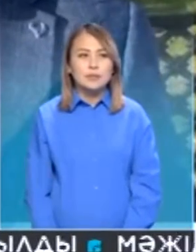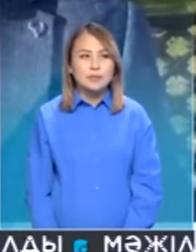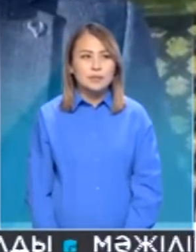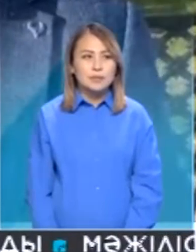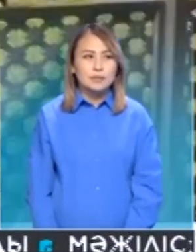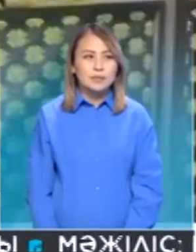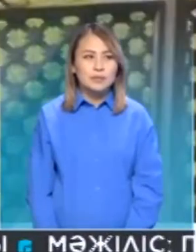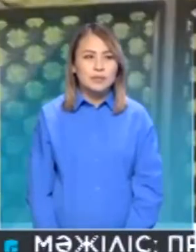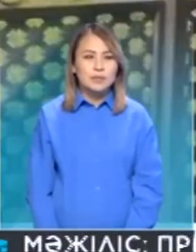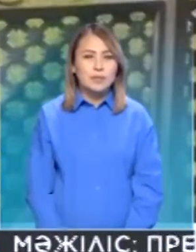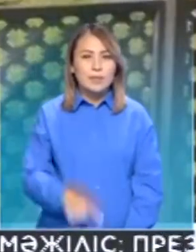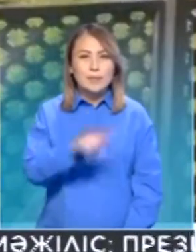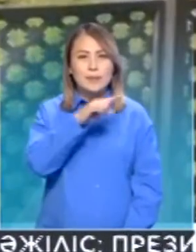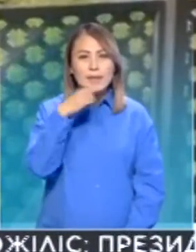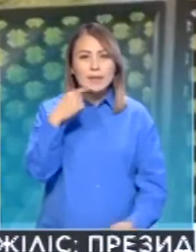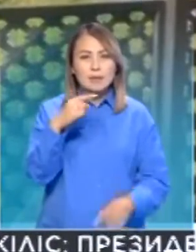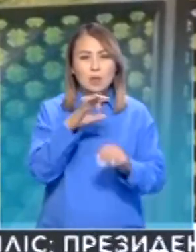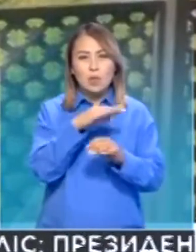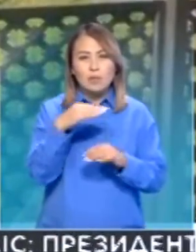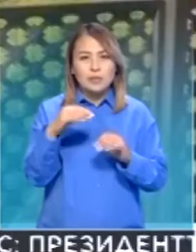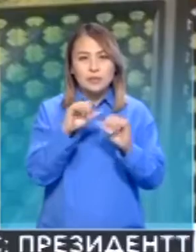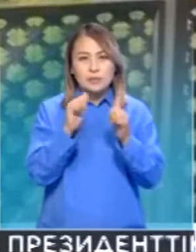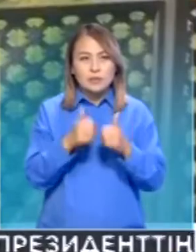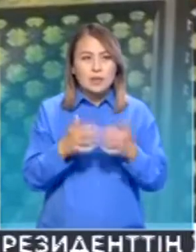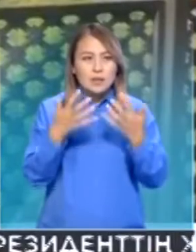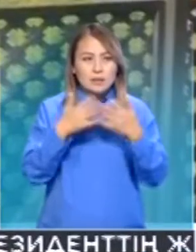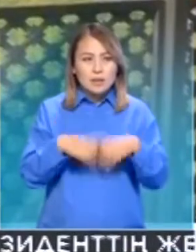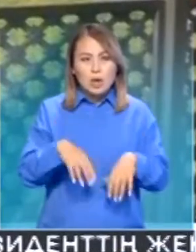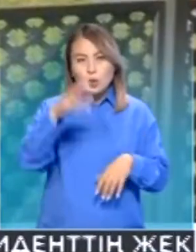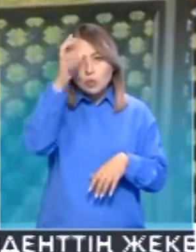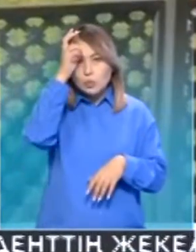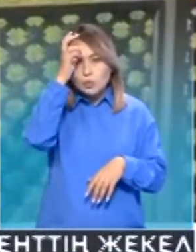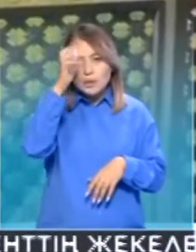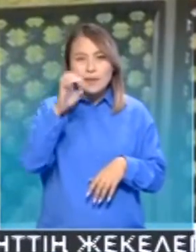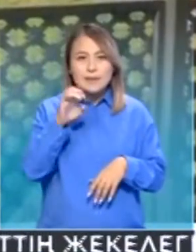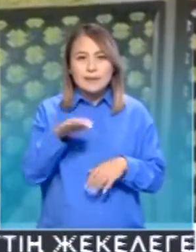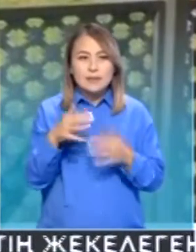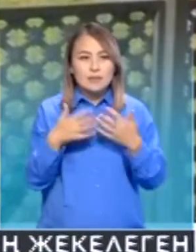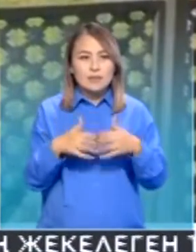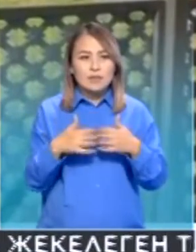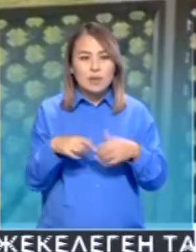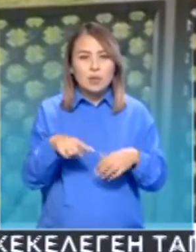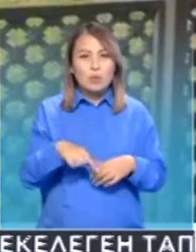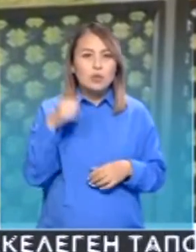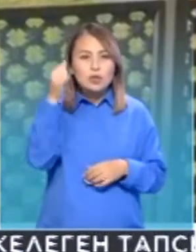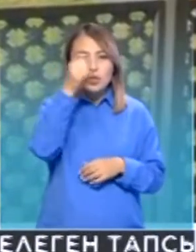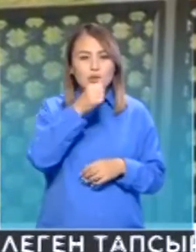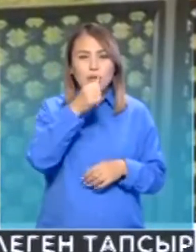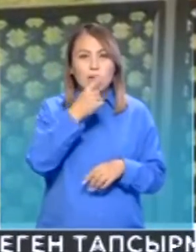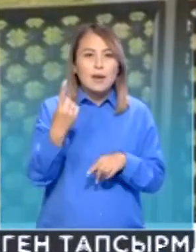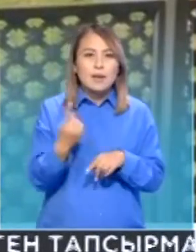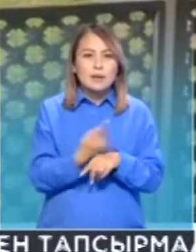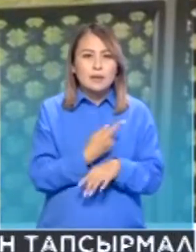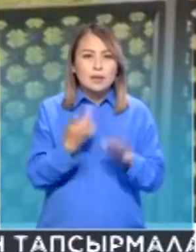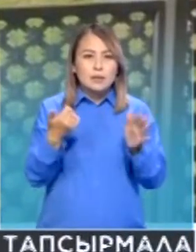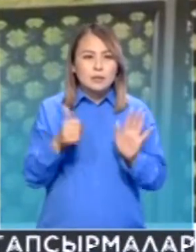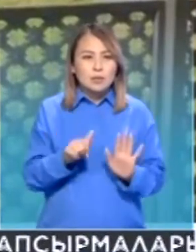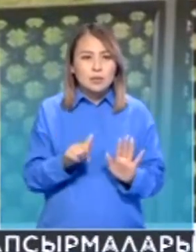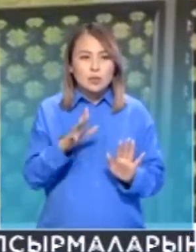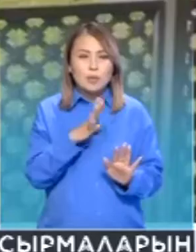Гүлназ. Алдымен ресми сандарға тоқталайын. Түркия статистика қызметінің мәліметінше, осы жылдың алғашқы 90-ында бас